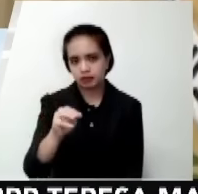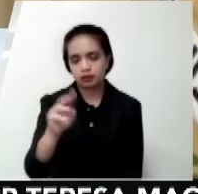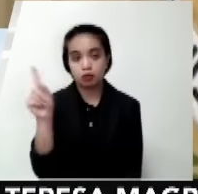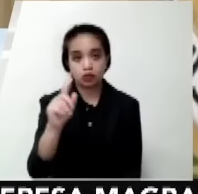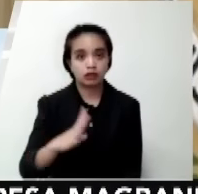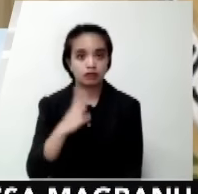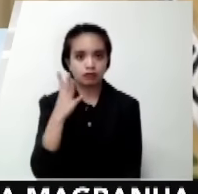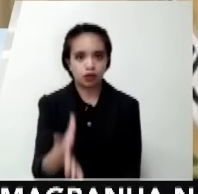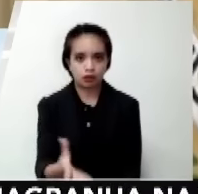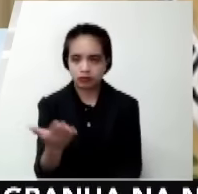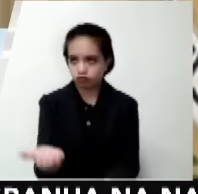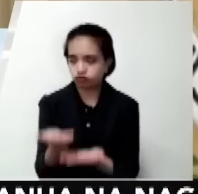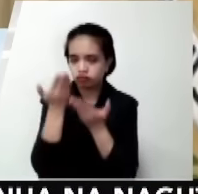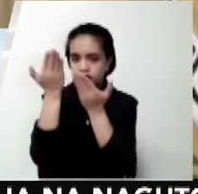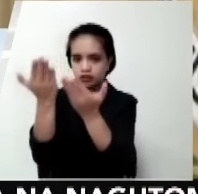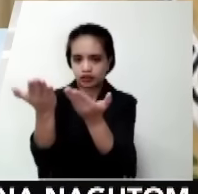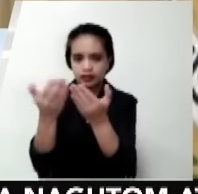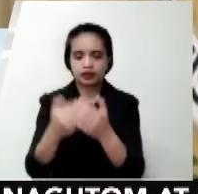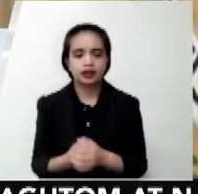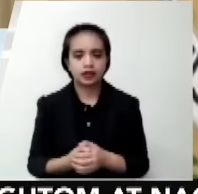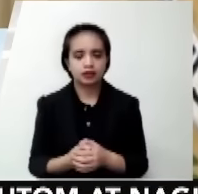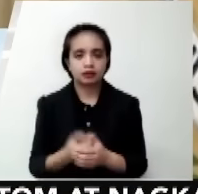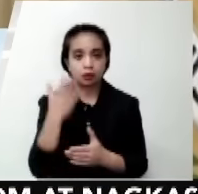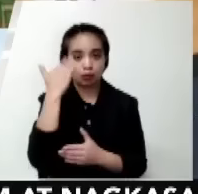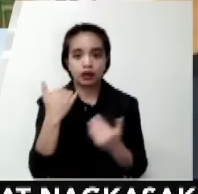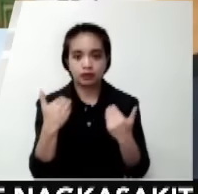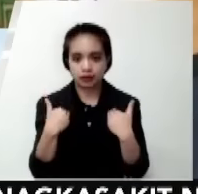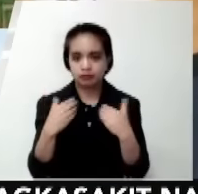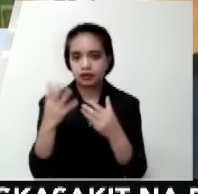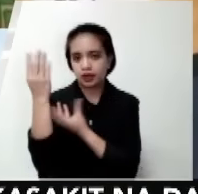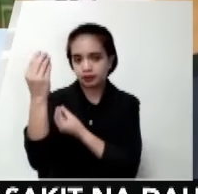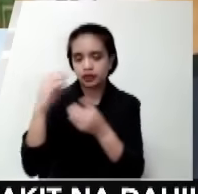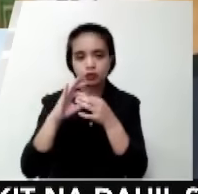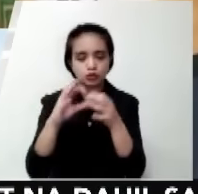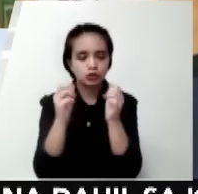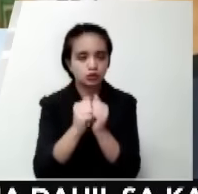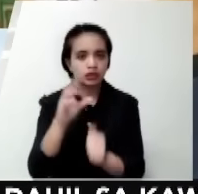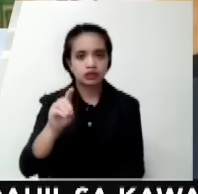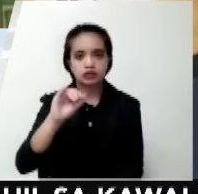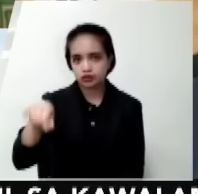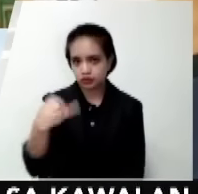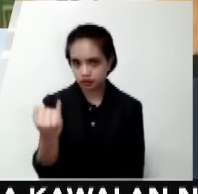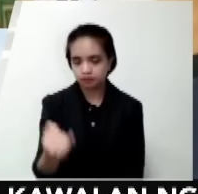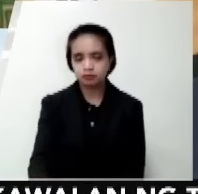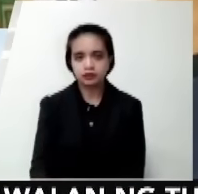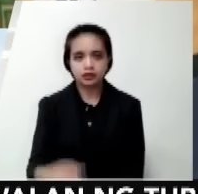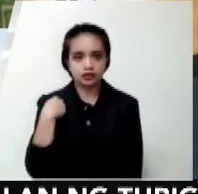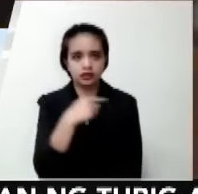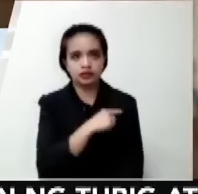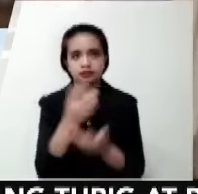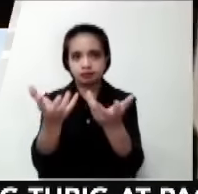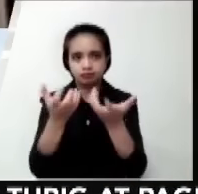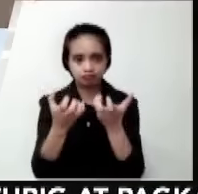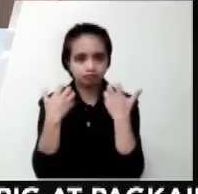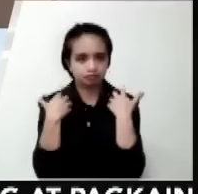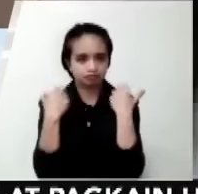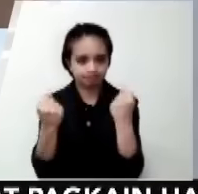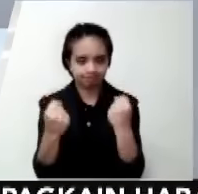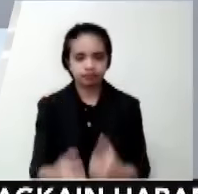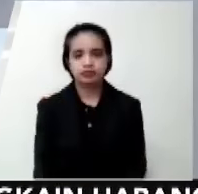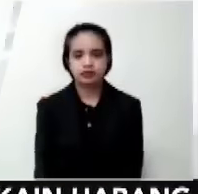pagsusumitin. Meron po tayong active coordination sa DOJ. Gusto po natin na talagang malakas at airtight.